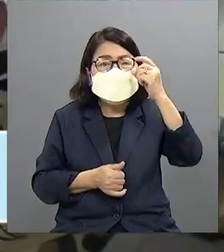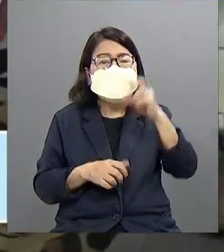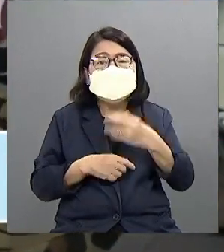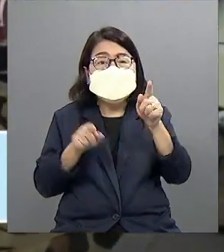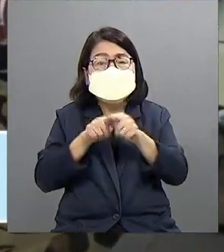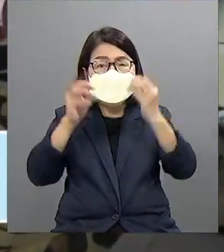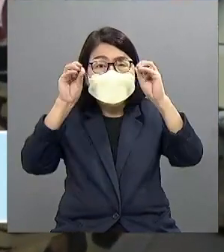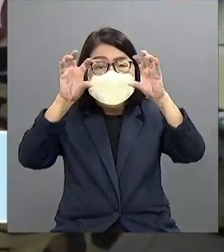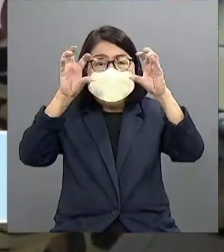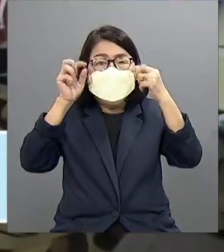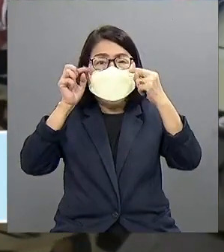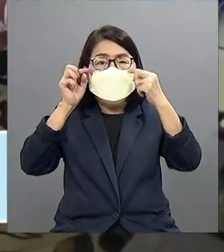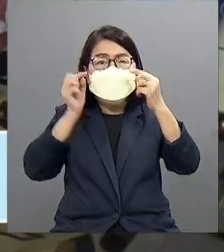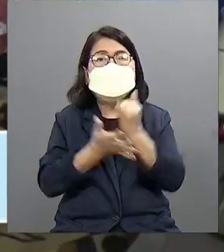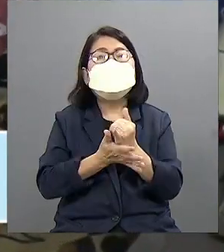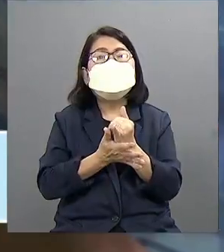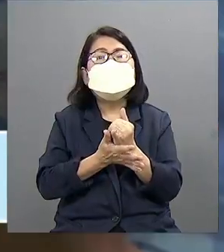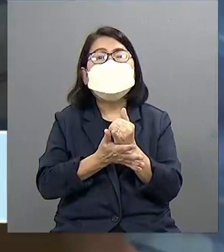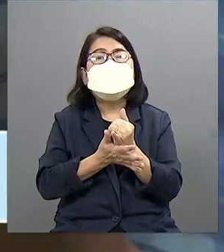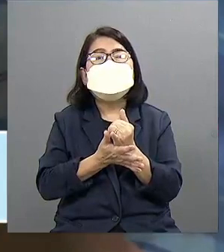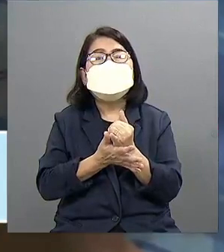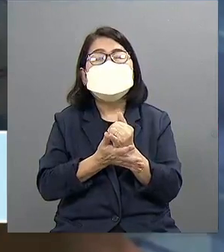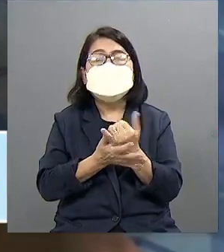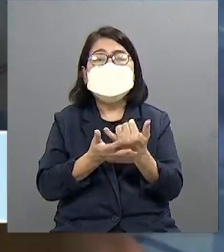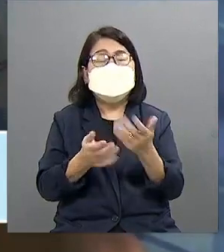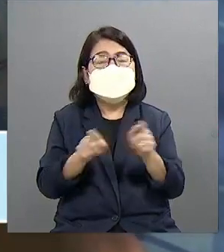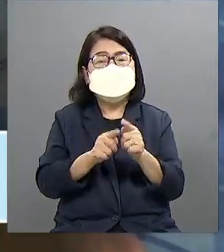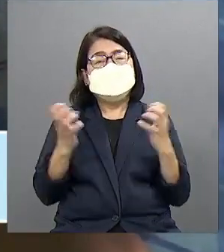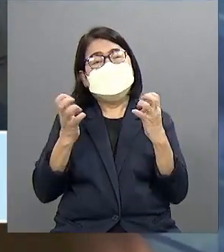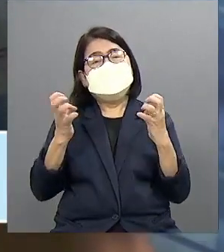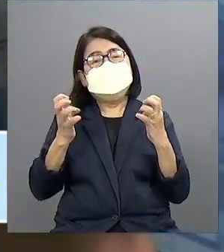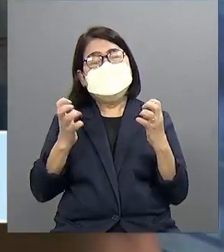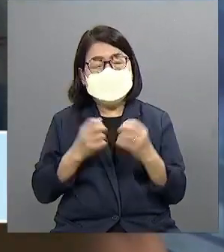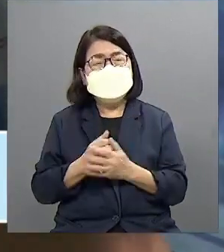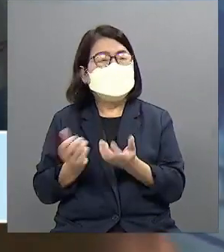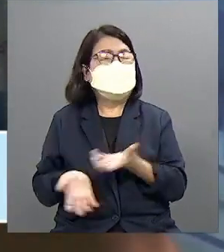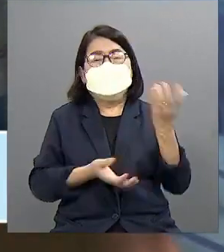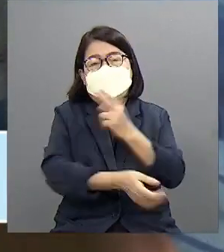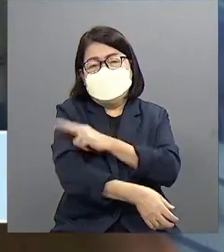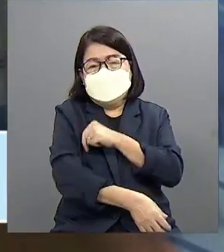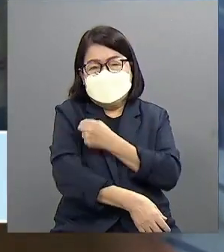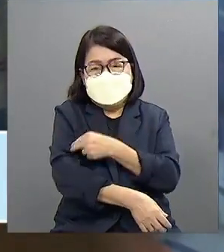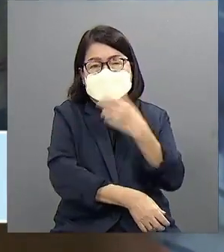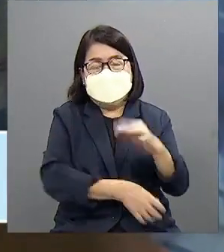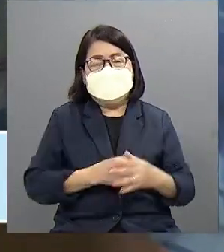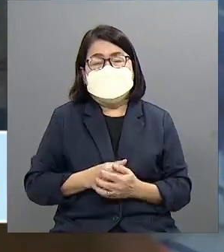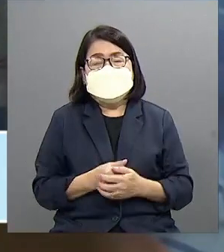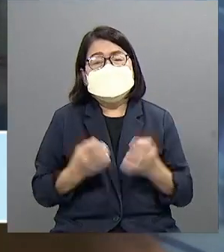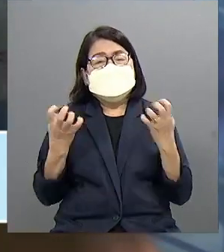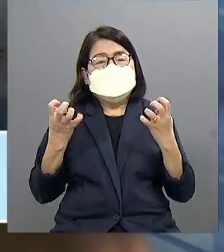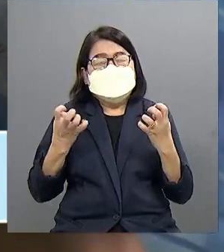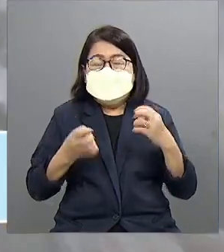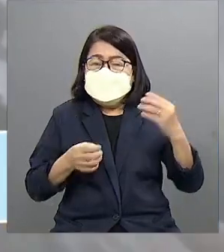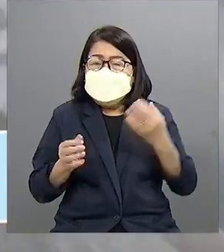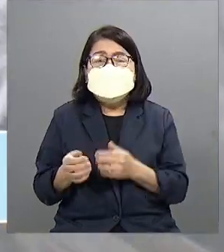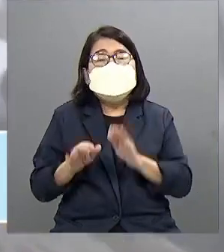นะคะแล้วก็หงายหลังชักเกรงค่ะก็รีบนำส่งโรงพยาบาลที่อำเภอบางพลีแล้วก็ชักเกรงบ่อยขึ้นเฉลี่ย1ชั่วโมงเ